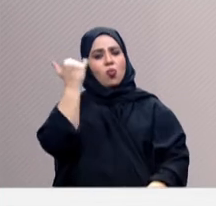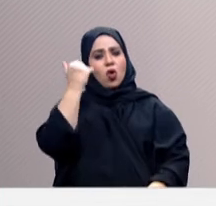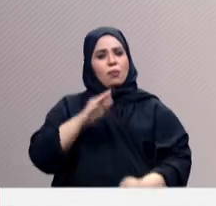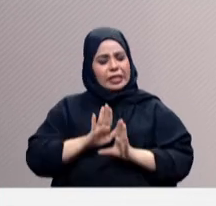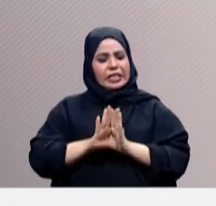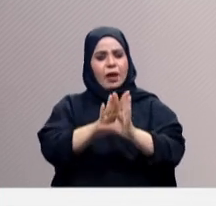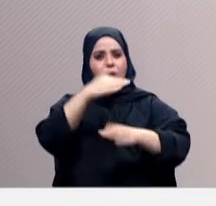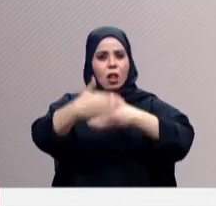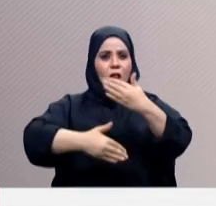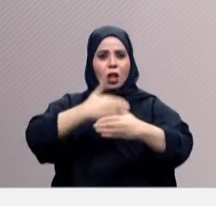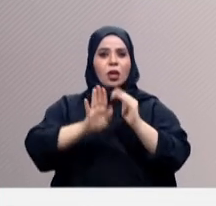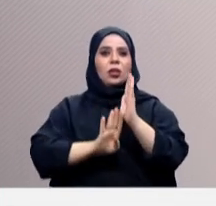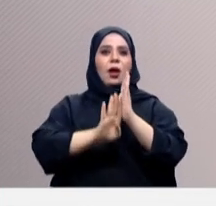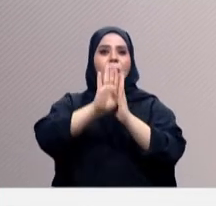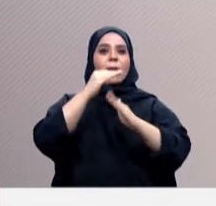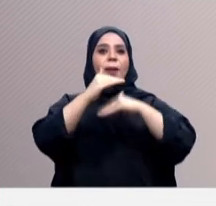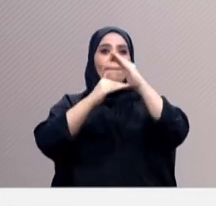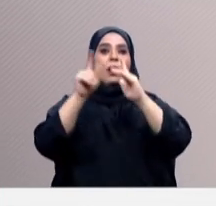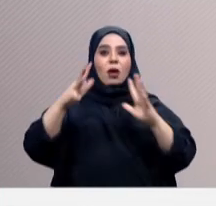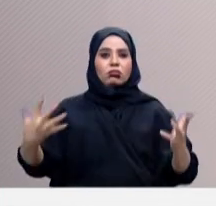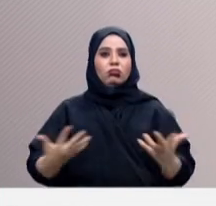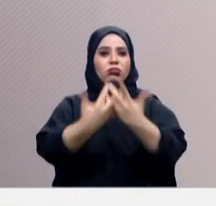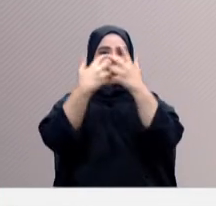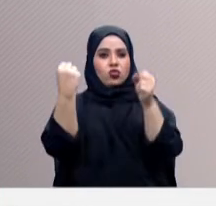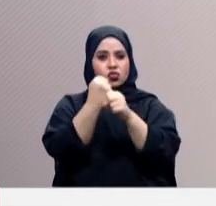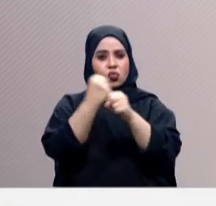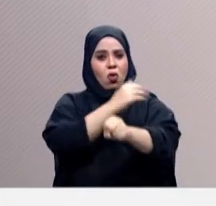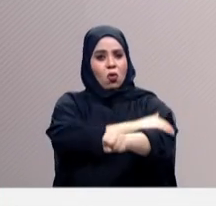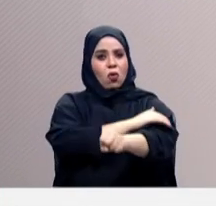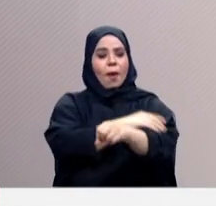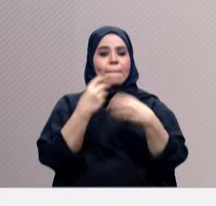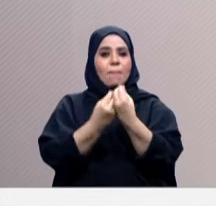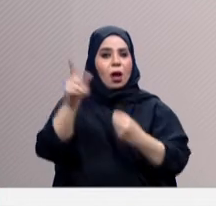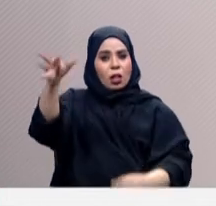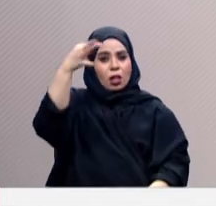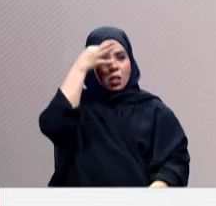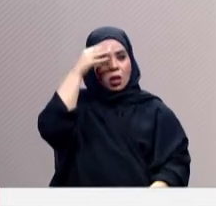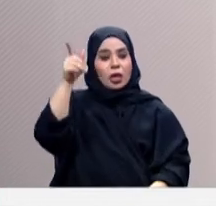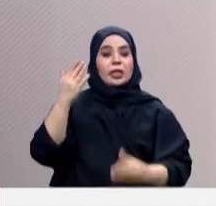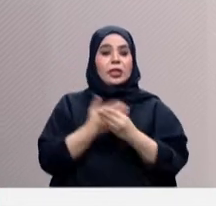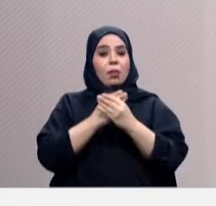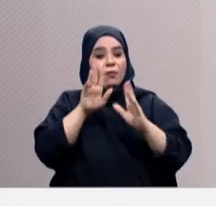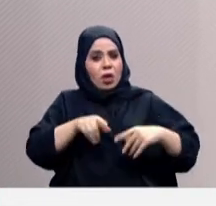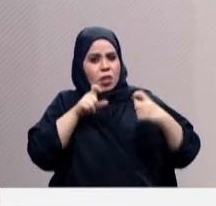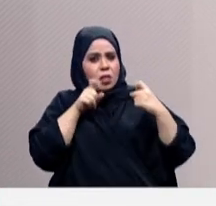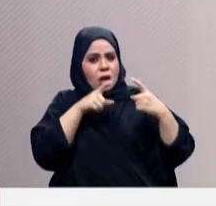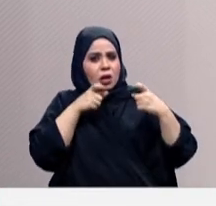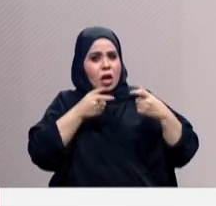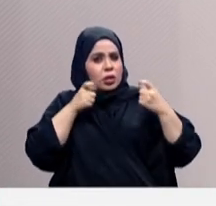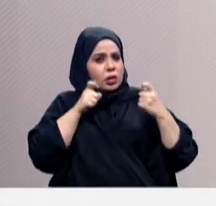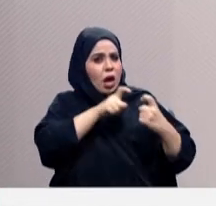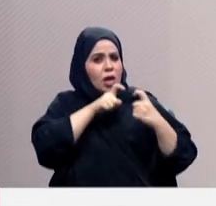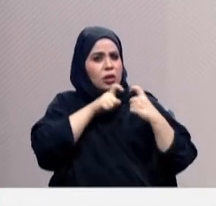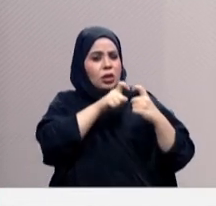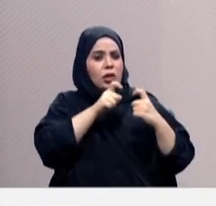التنمية، وضرورة تكاتف جميع الجهود لمكافحة الأمراض والتي تعد بمثابة تحد إنمائي ومسؤولية